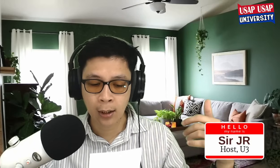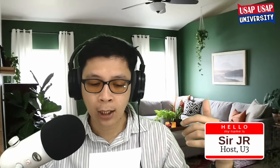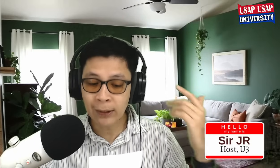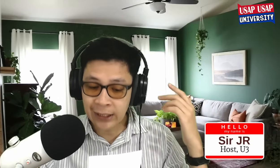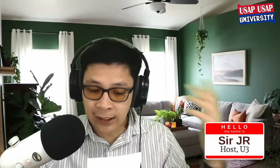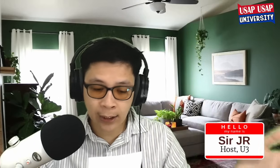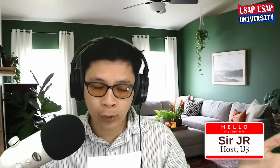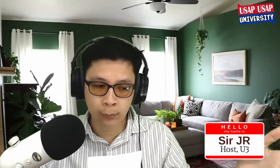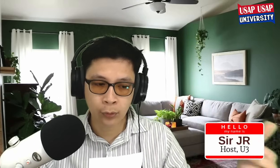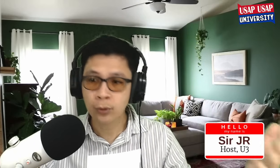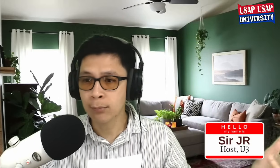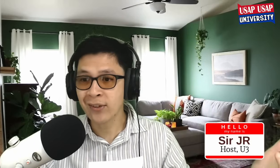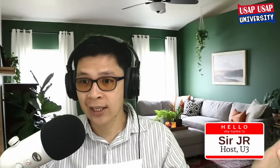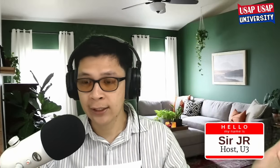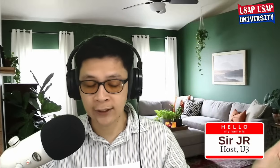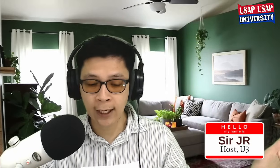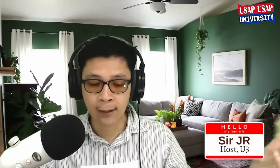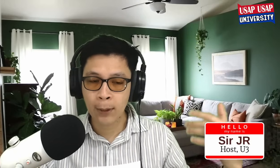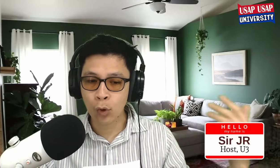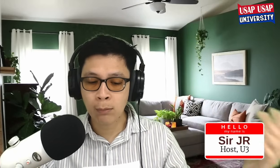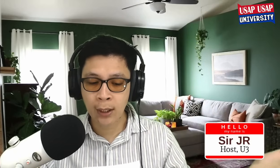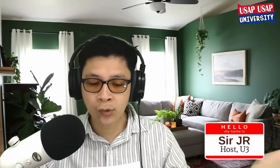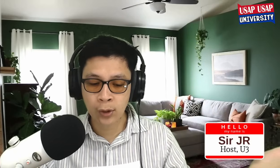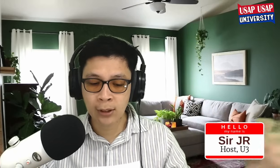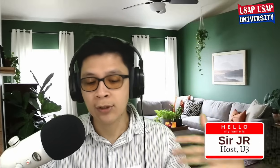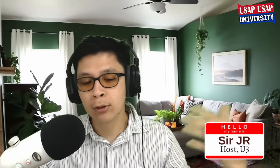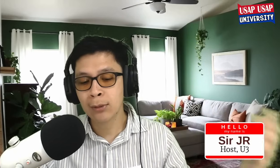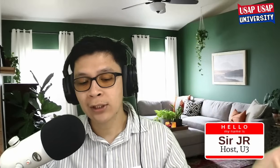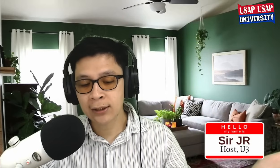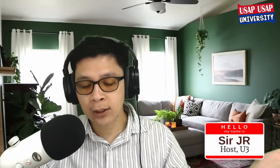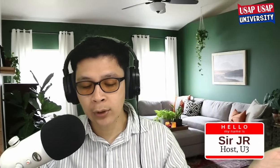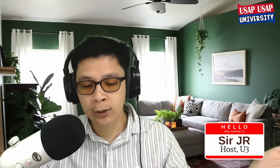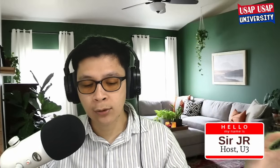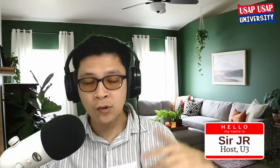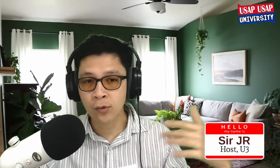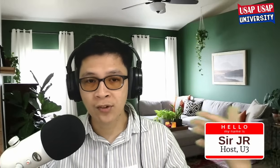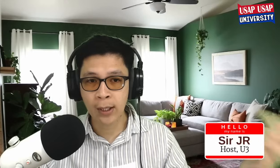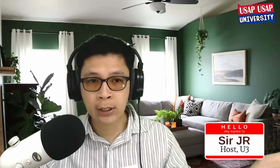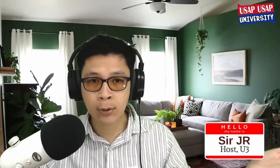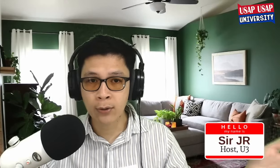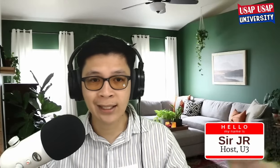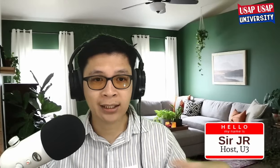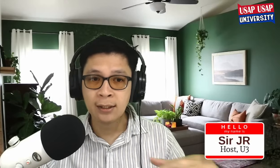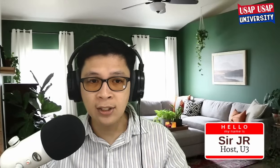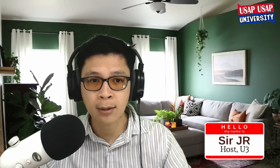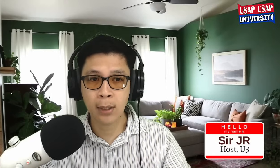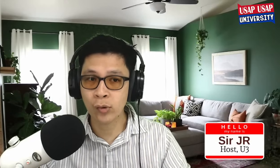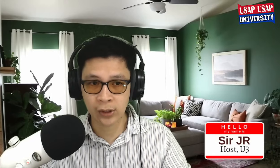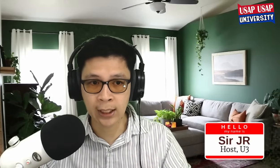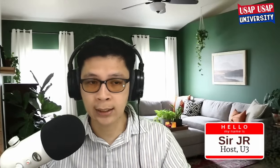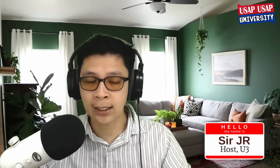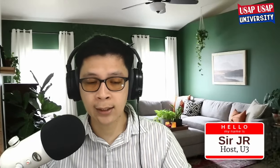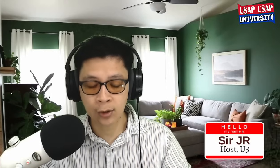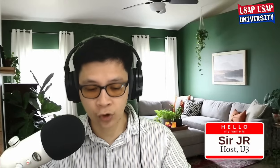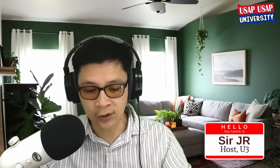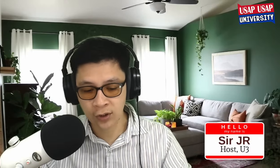na kapag tinatakwil mo, doon, makasalanan ka. Pero kung may mga rason naman na hindi mo naman tinatakwil, ano, so sinasabi ni Brother Eli na hindi niya